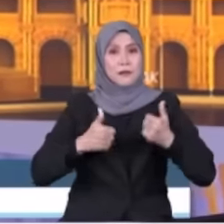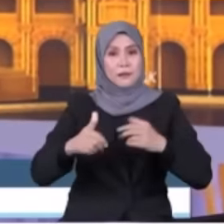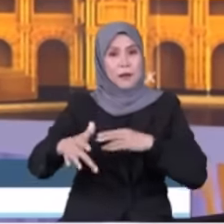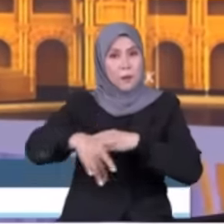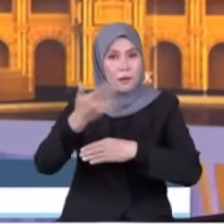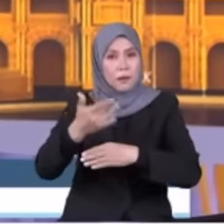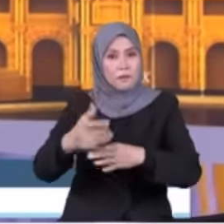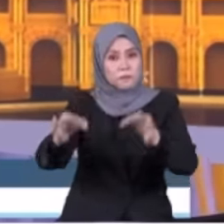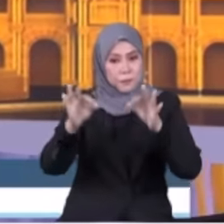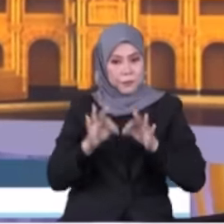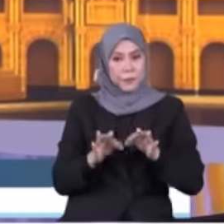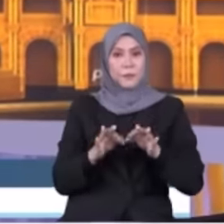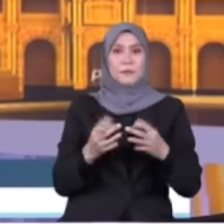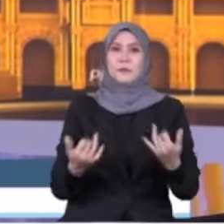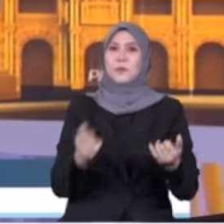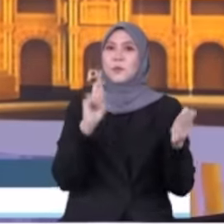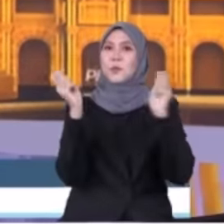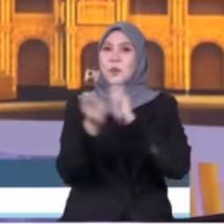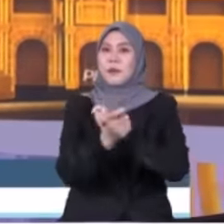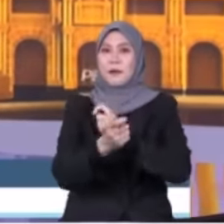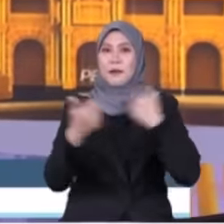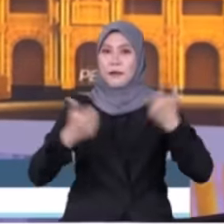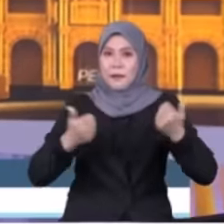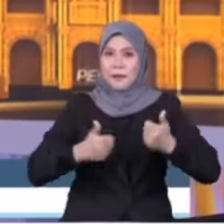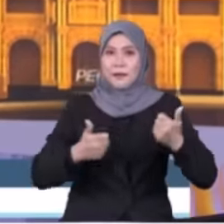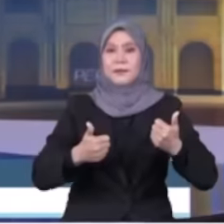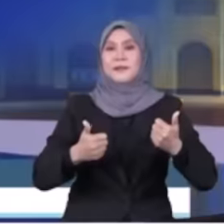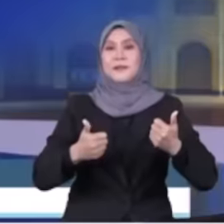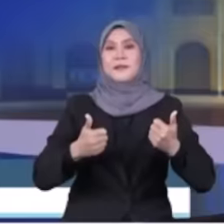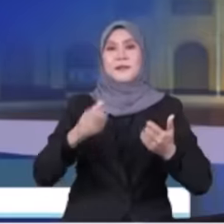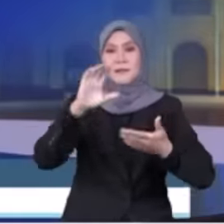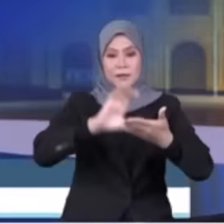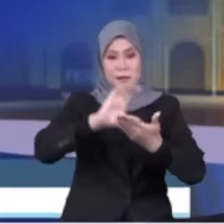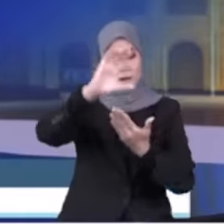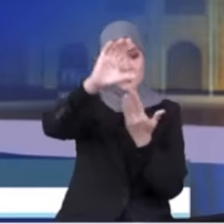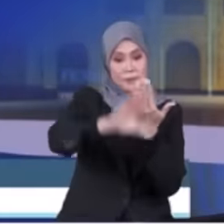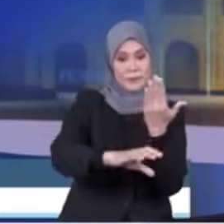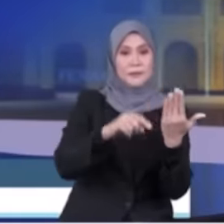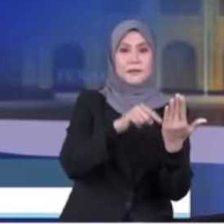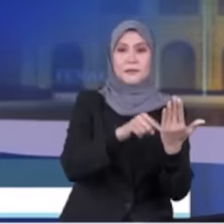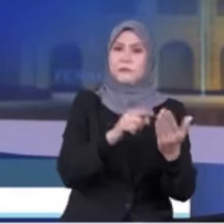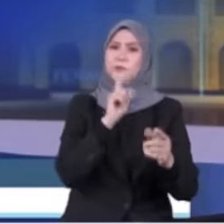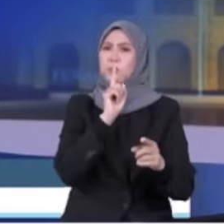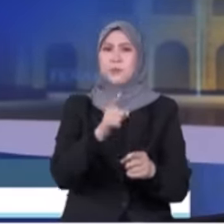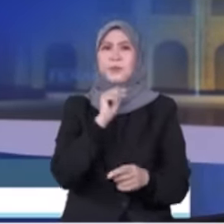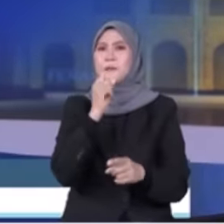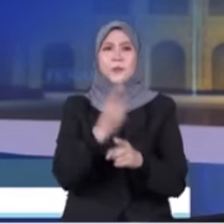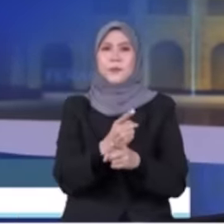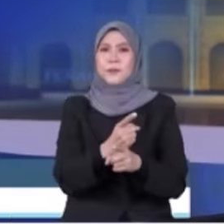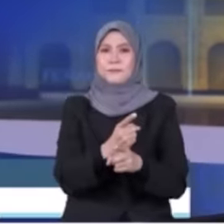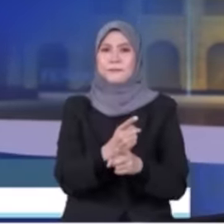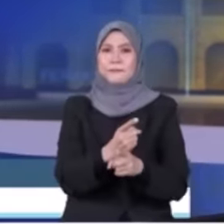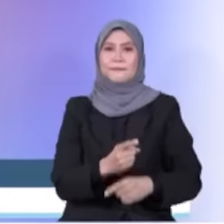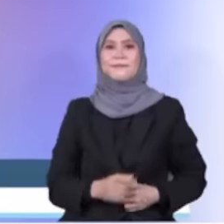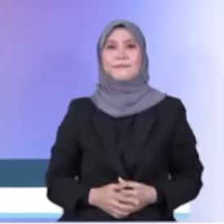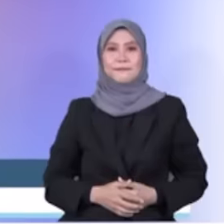Zaki menegaskan bawaan penukaran dari hari raya Idul Fitri pada kalender tersebut adalah tidak benar